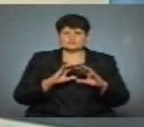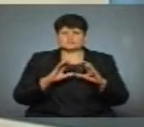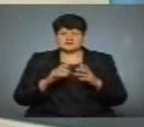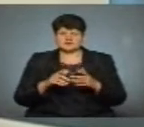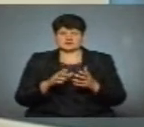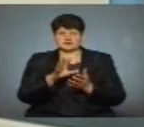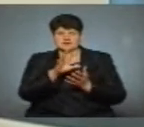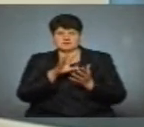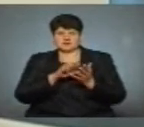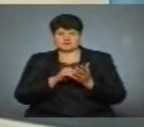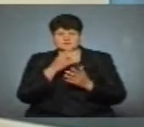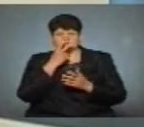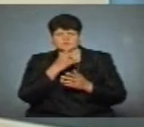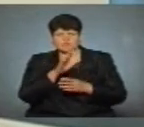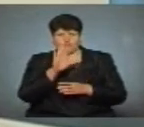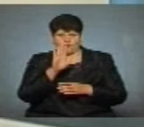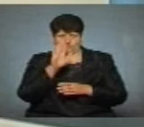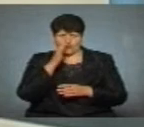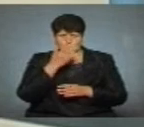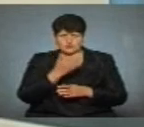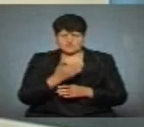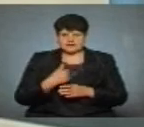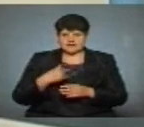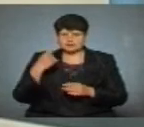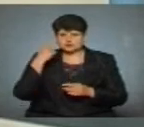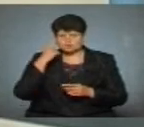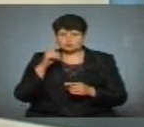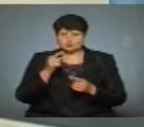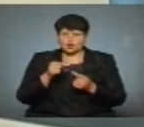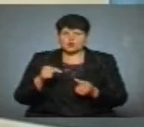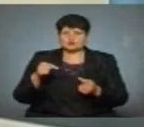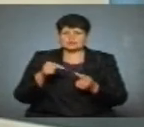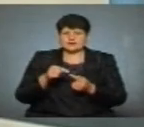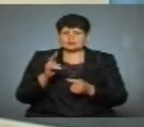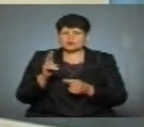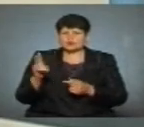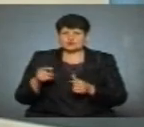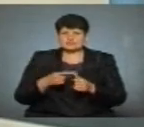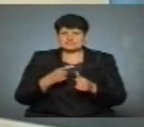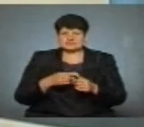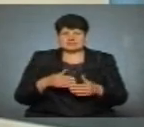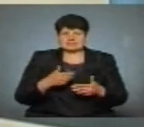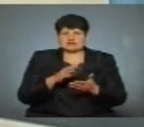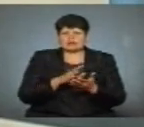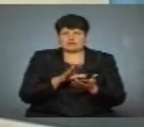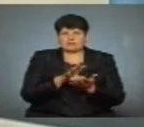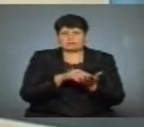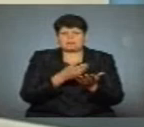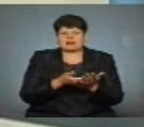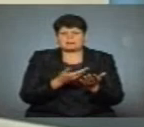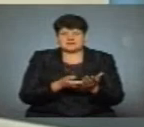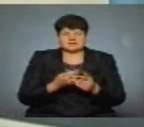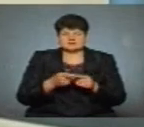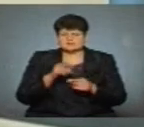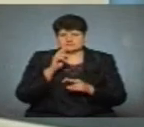брали навіть наші вороги. Тому я думаю, що конкретно когось називати примір, це буде як мінімум